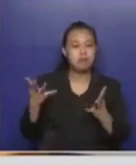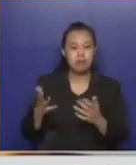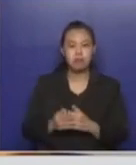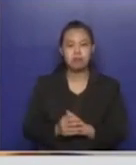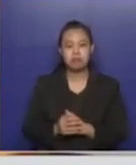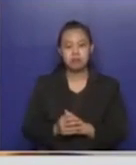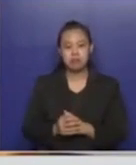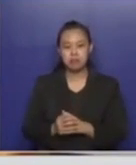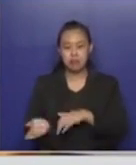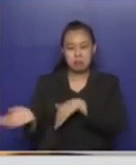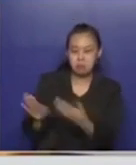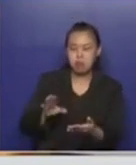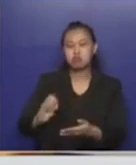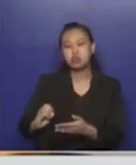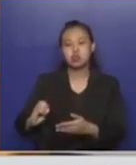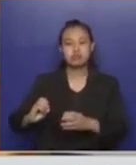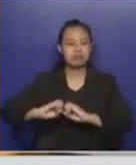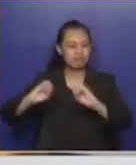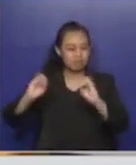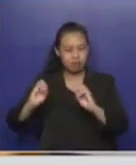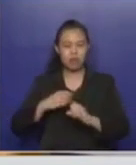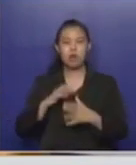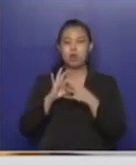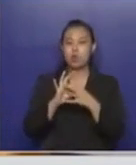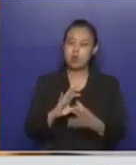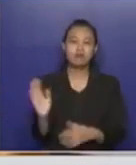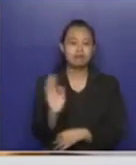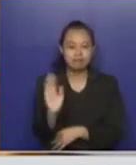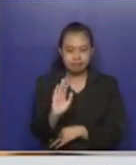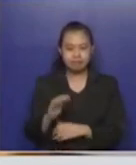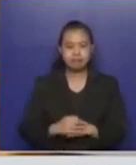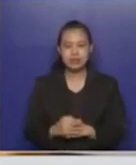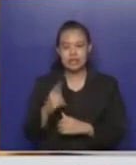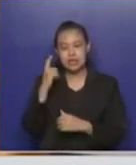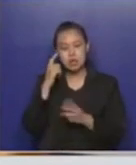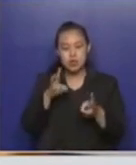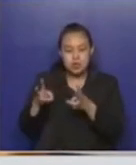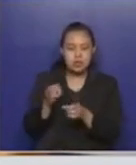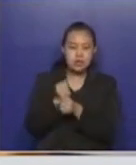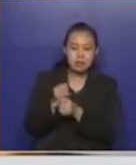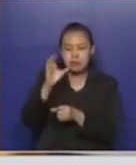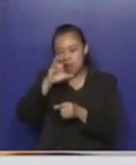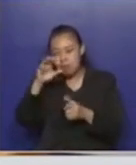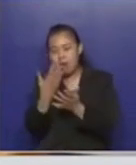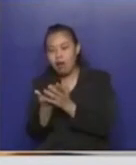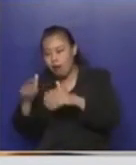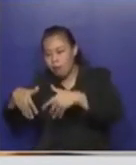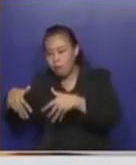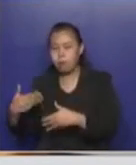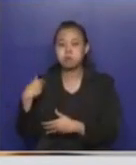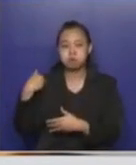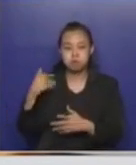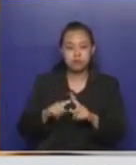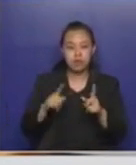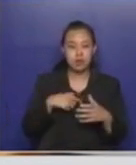ดังนั้นดิฉันคิดว่าท่านไม่ต้องไปห่วงเจ้าสัวเขามากนักนะคะเขามีหนทางทำมาหากินของเขาแต่กลุ่มที่ท่าน